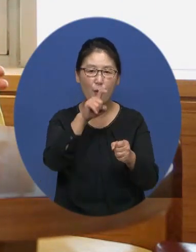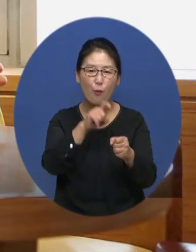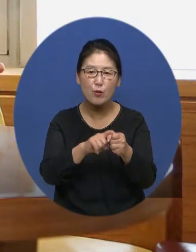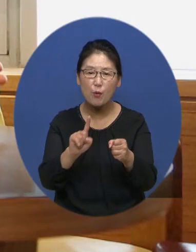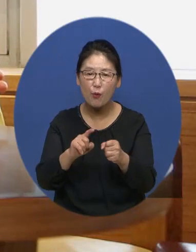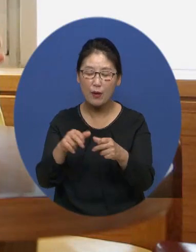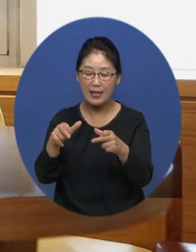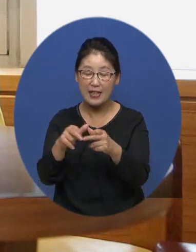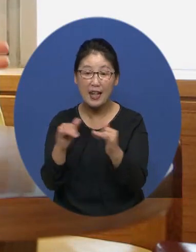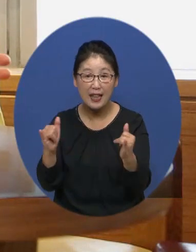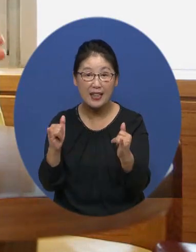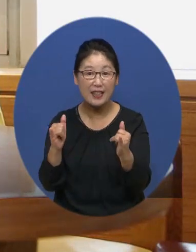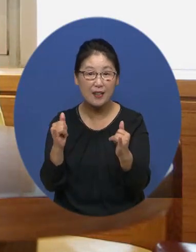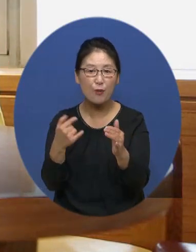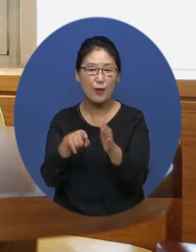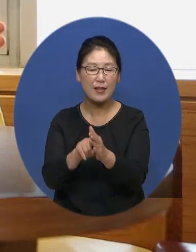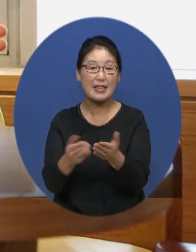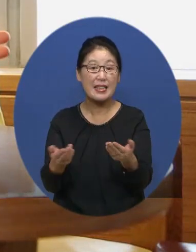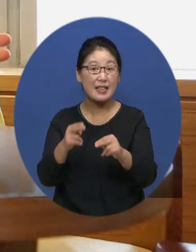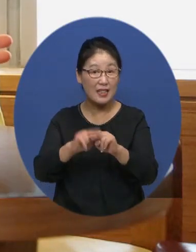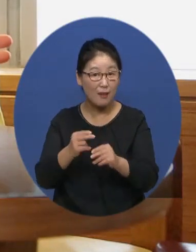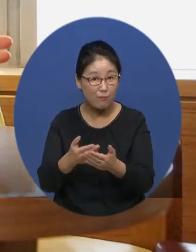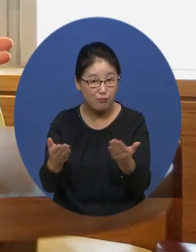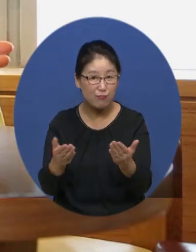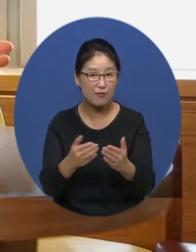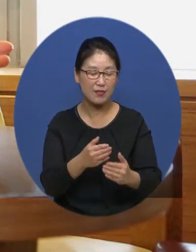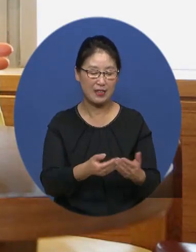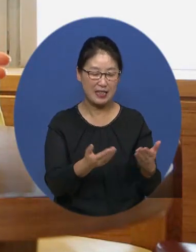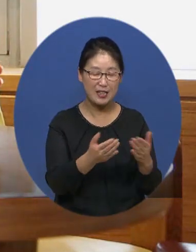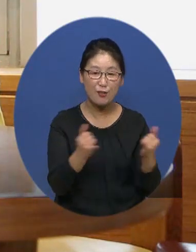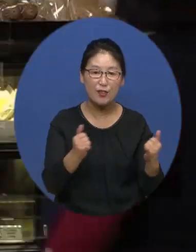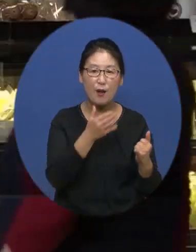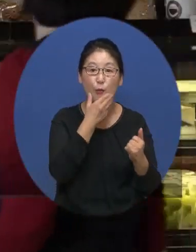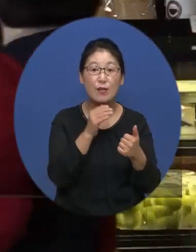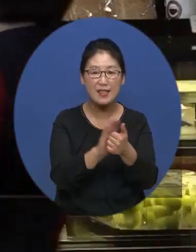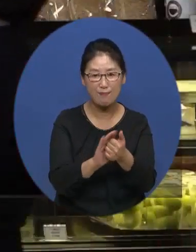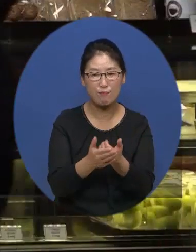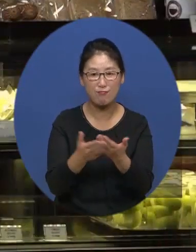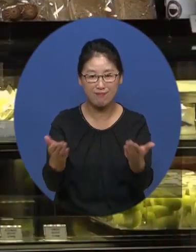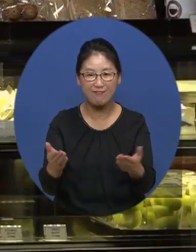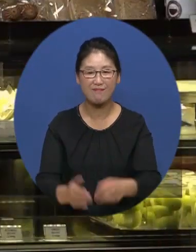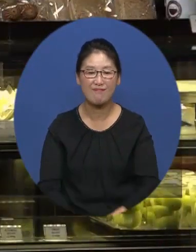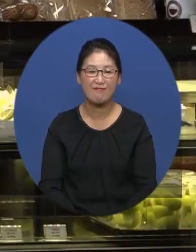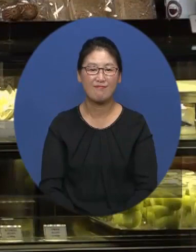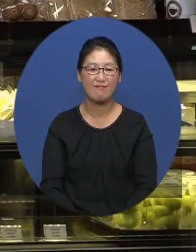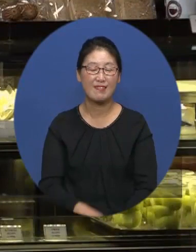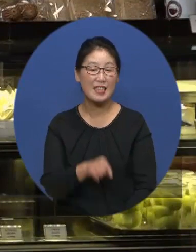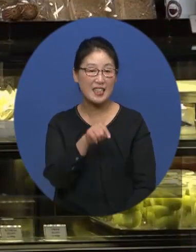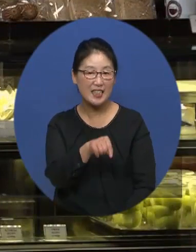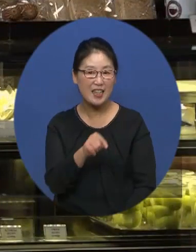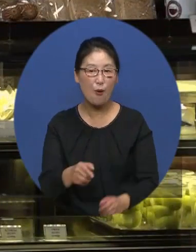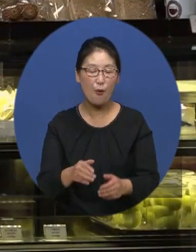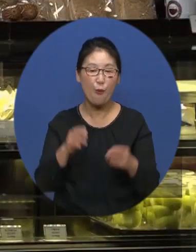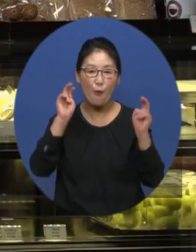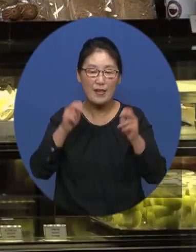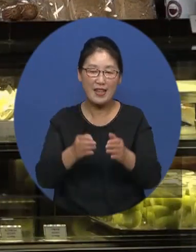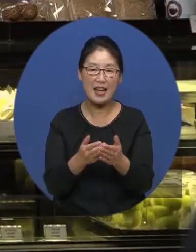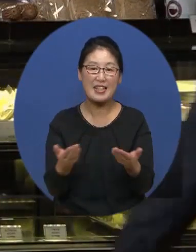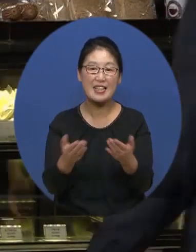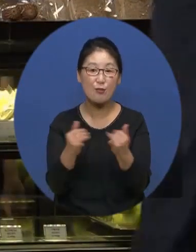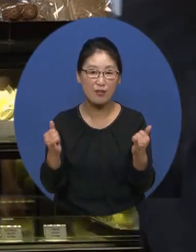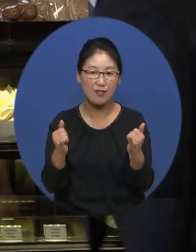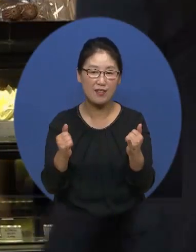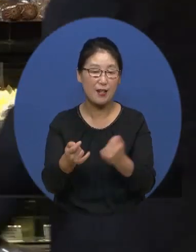장애인들에게는 일자리를 주고 직원들에게는 복지 혜택을 주기 위해서 만든 거거든요. 그래서 직원들이 복지 차원에서 본사